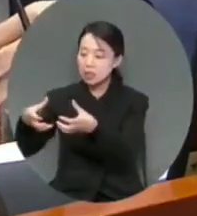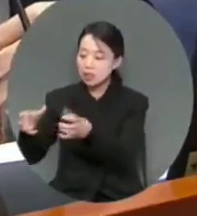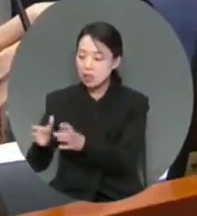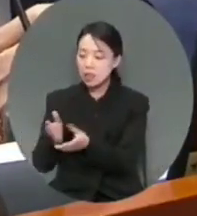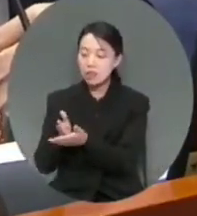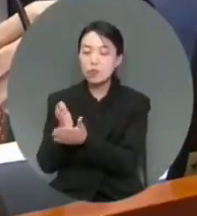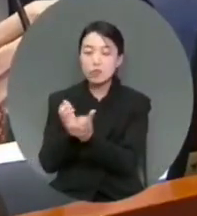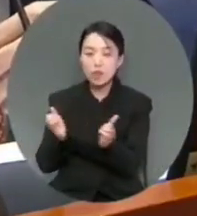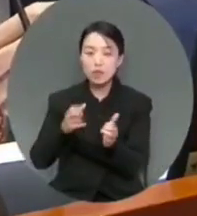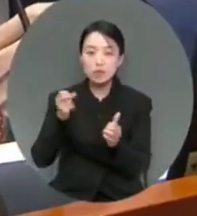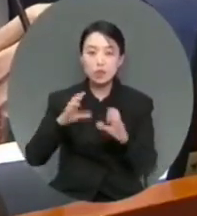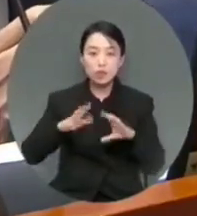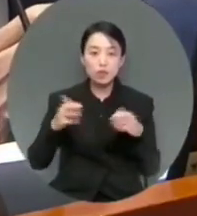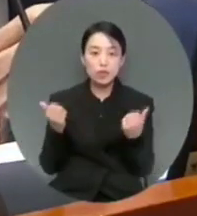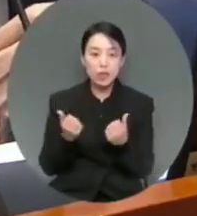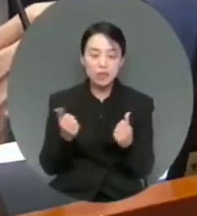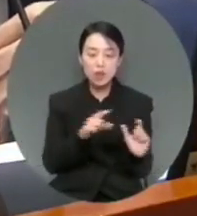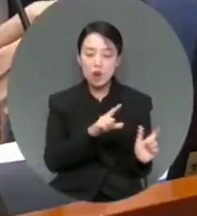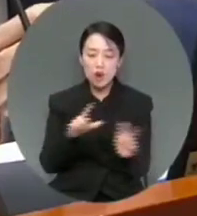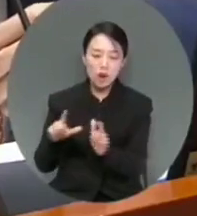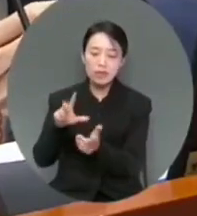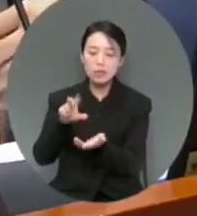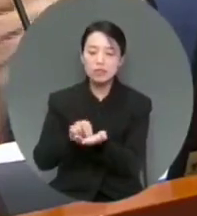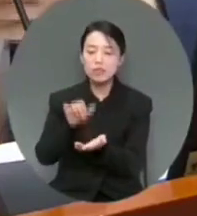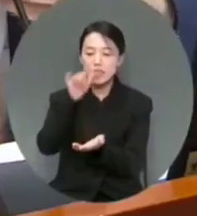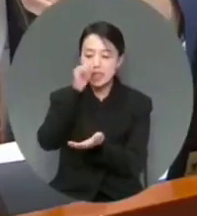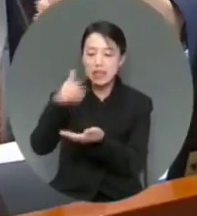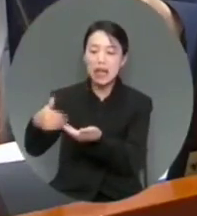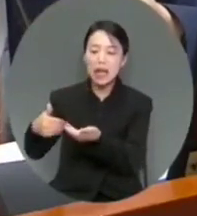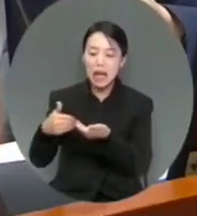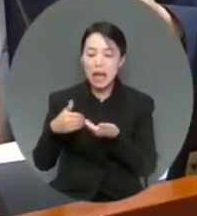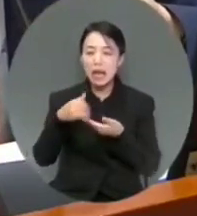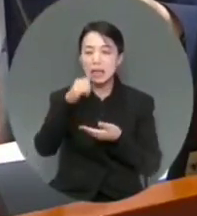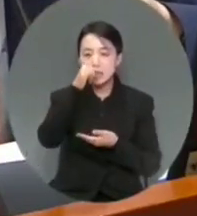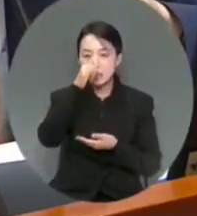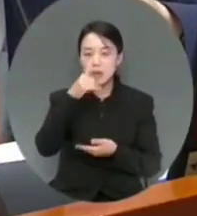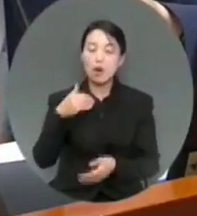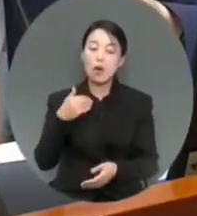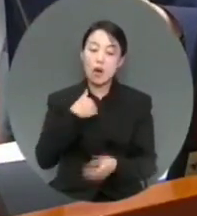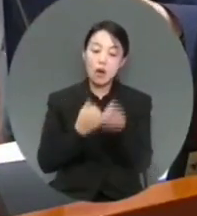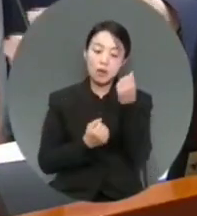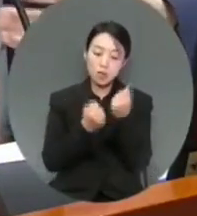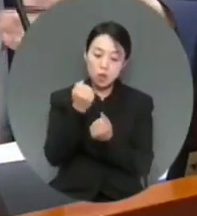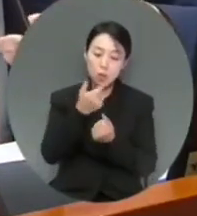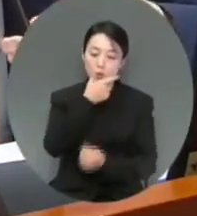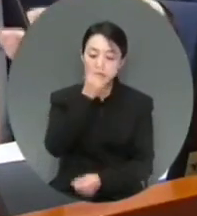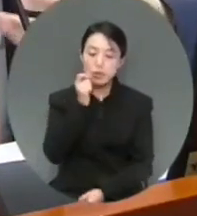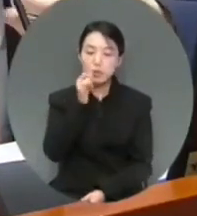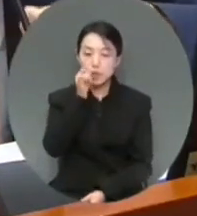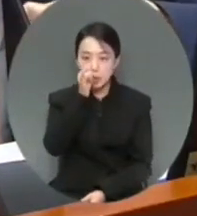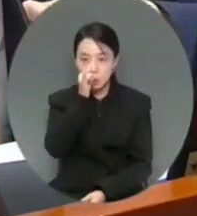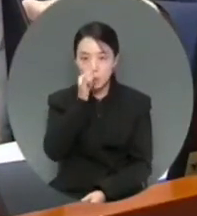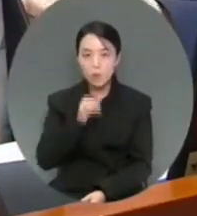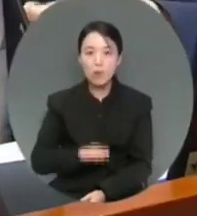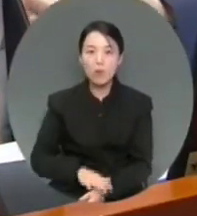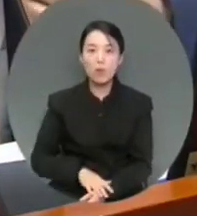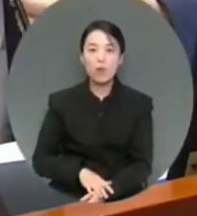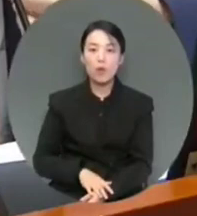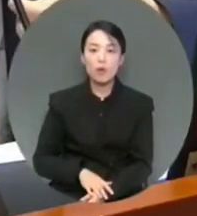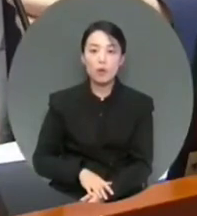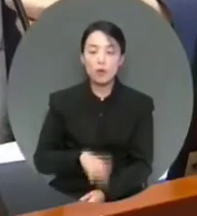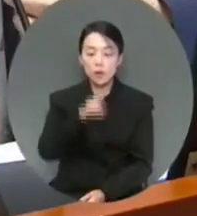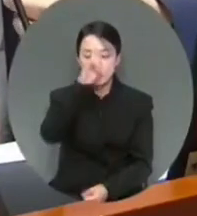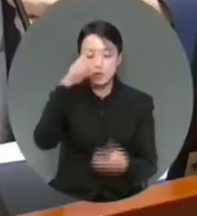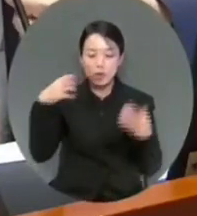전문가대로 국회에서 여러 문제 제기를 해 주셨고, 그중에는 저희들이 설명이 부족한 부분도 있었고, 일부는 또 정부가